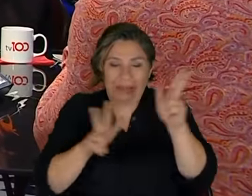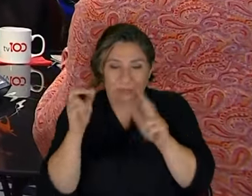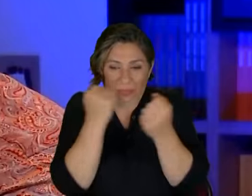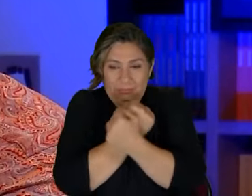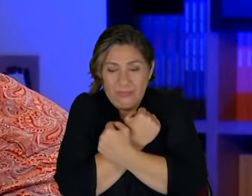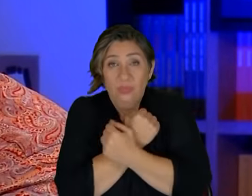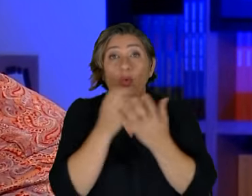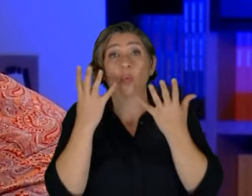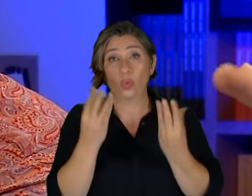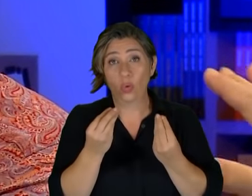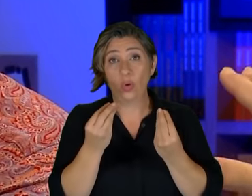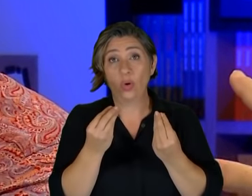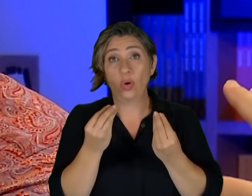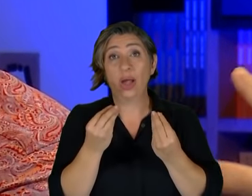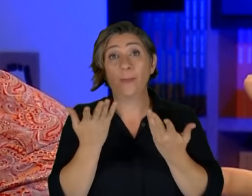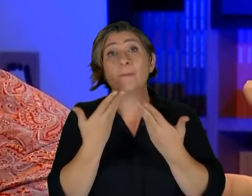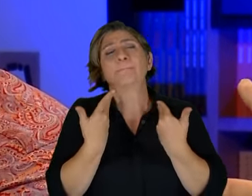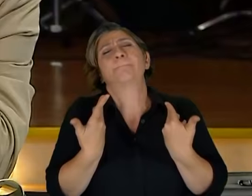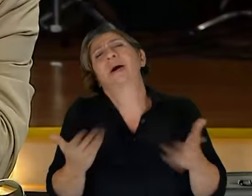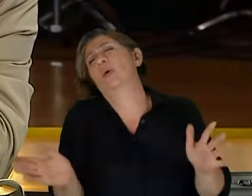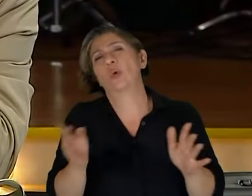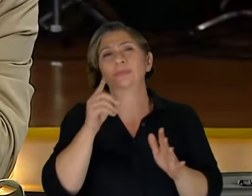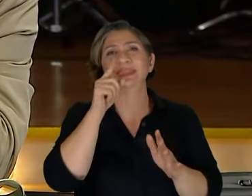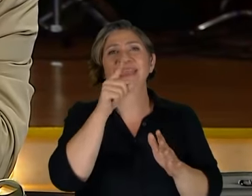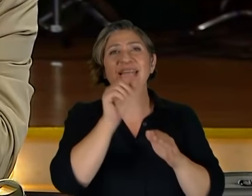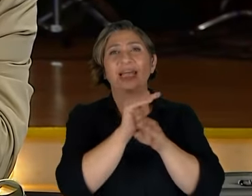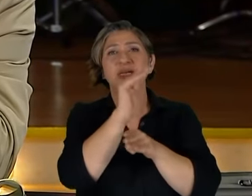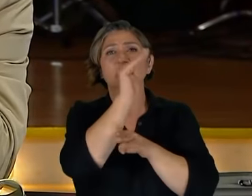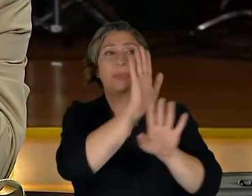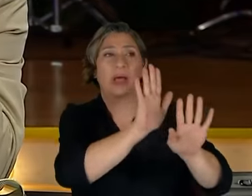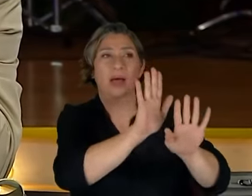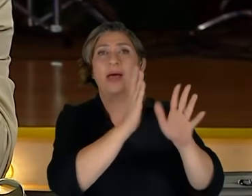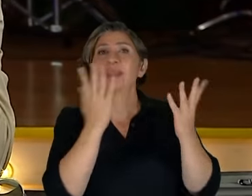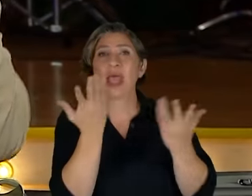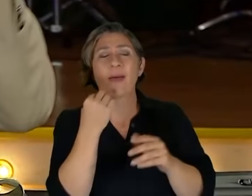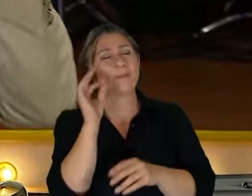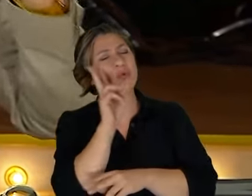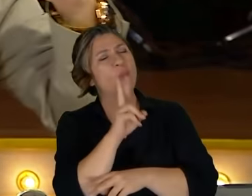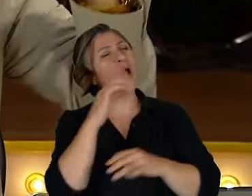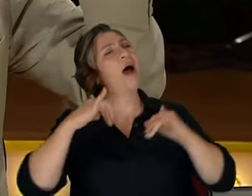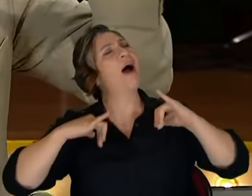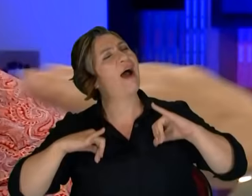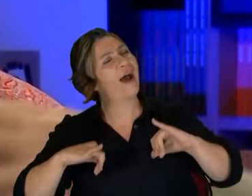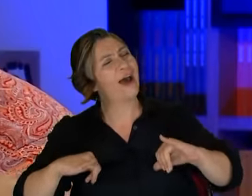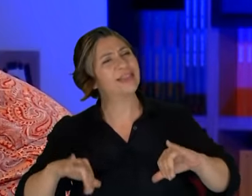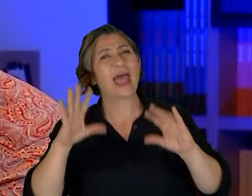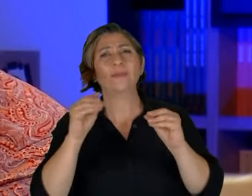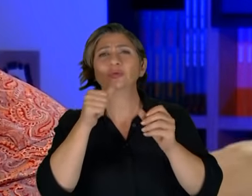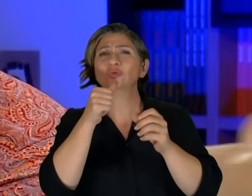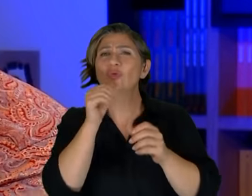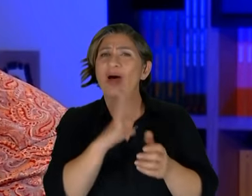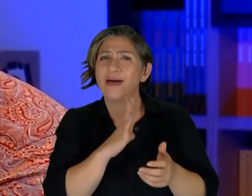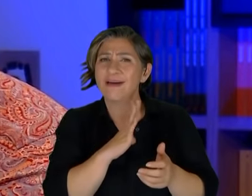şekilde oluyor. Ama bayılıyorum senin yaşam şekline yani. Çünkü hep gördüğüm şey o. Rahat, hep sular